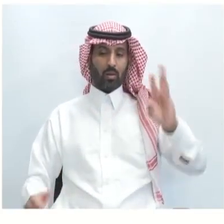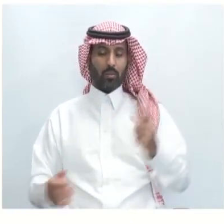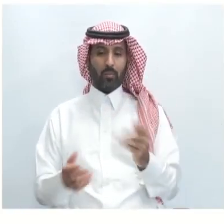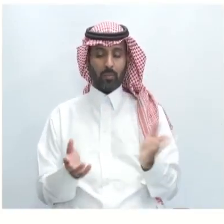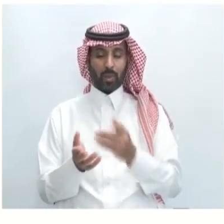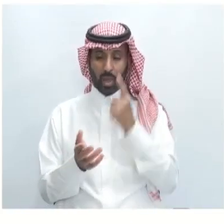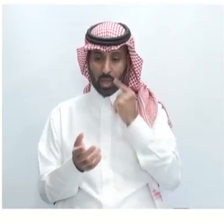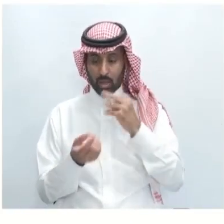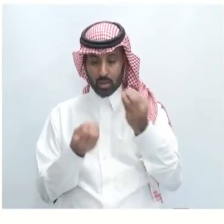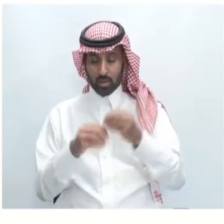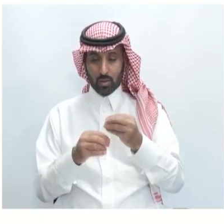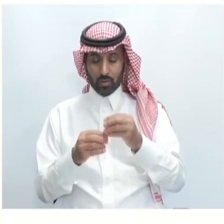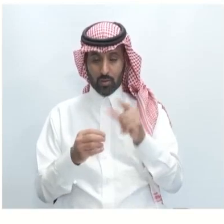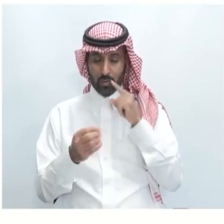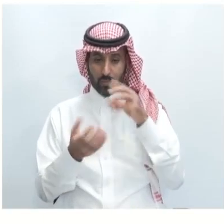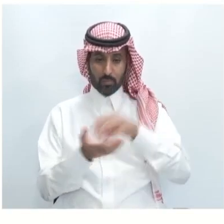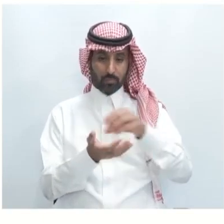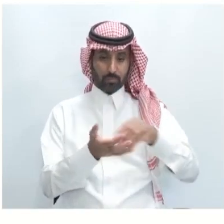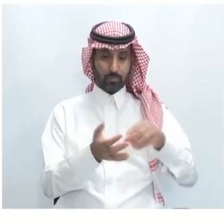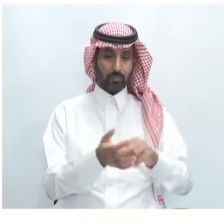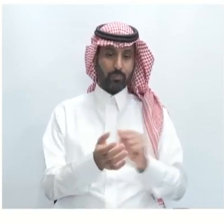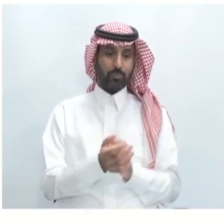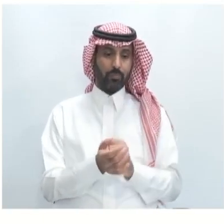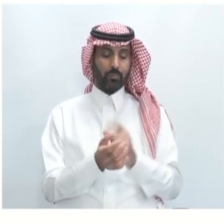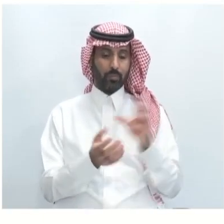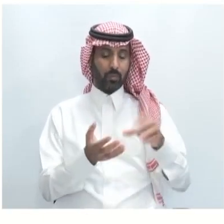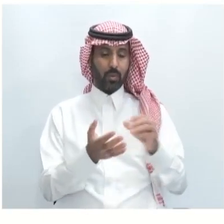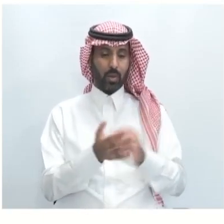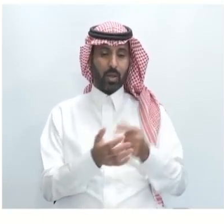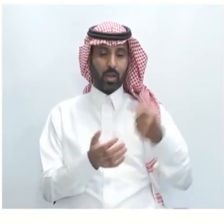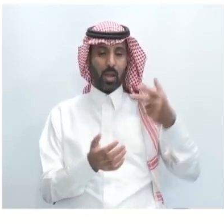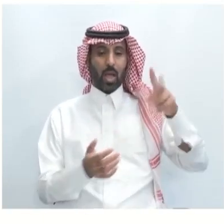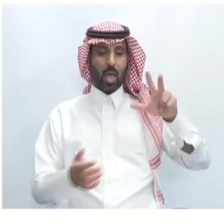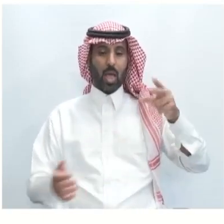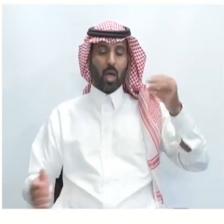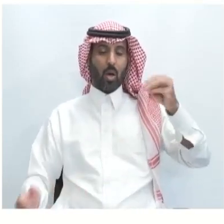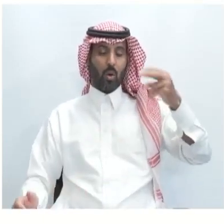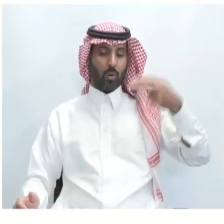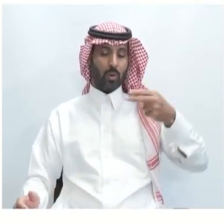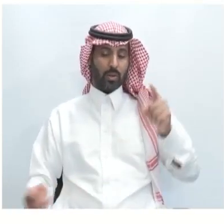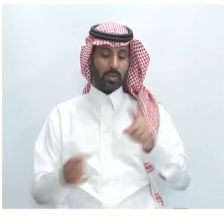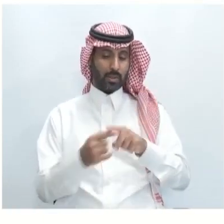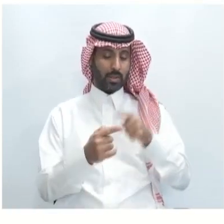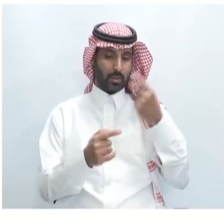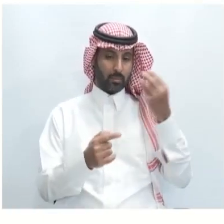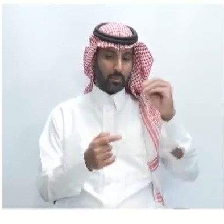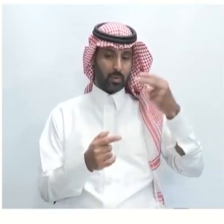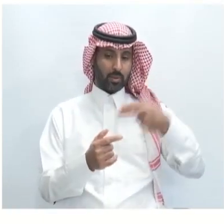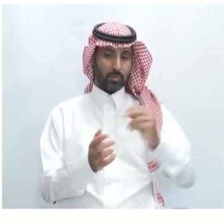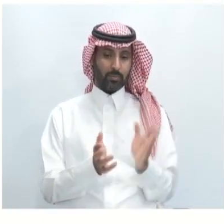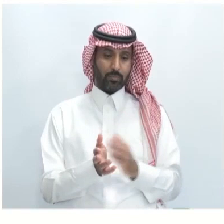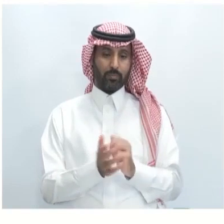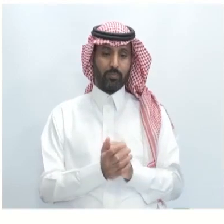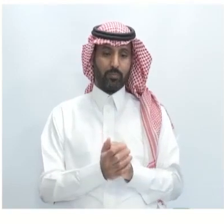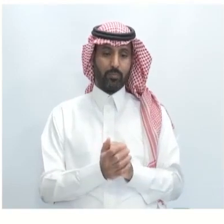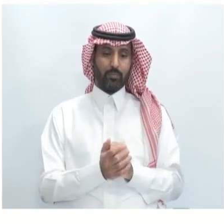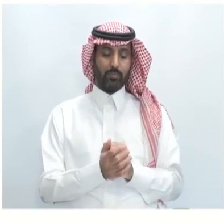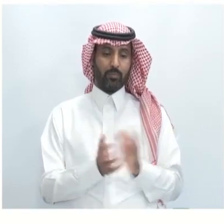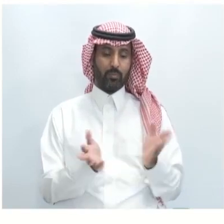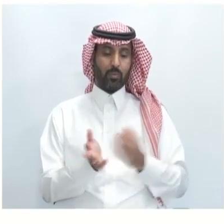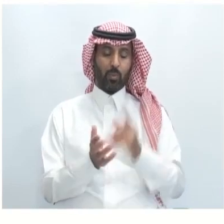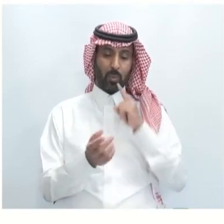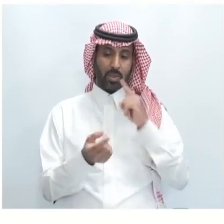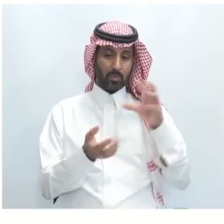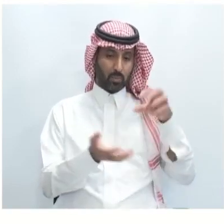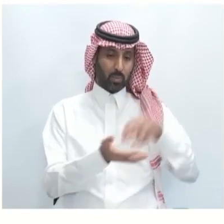هنا تحتوي على عده مجموعات من الهيدروكسيل اذا اكثر من مجموعه هيدروكسي وايضا